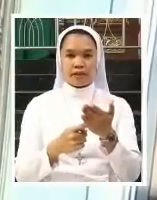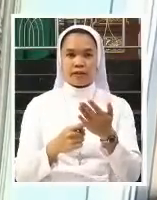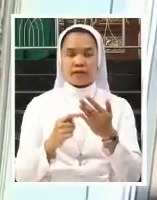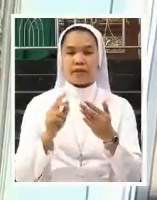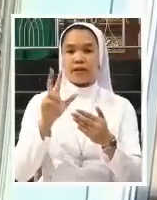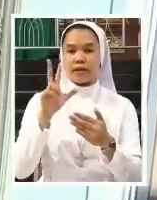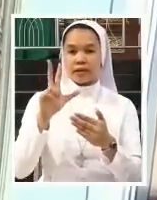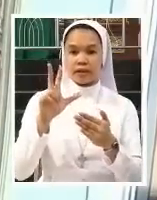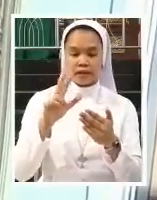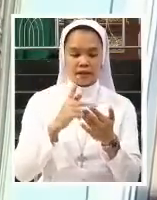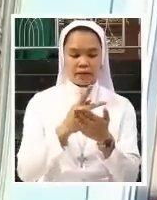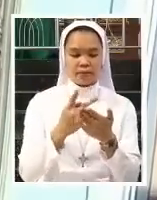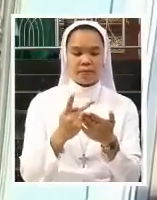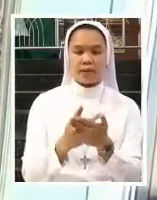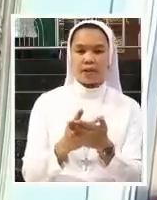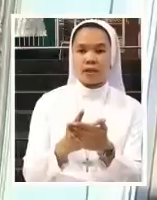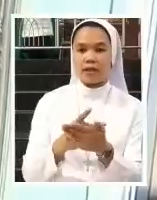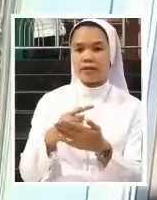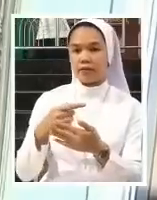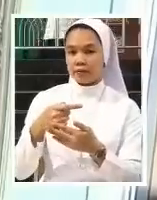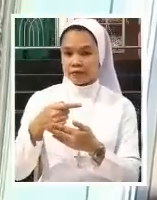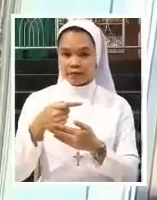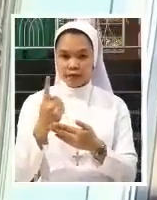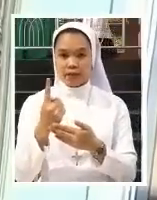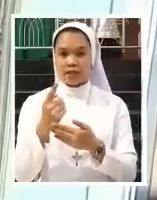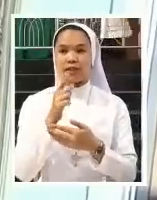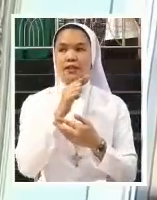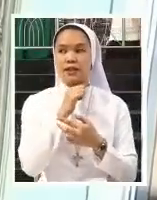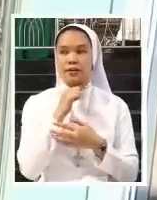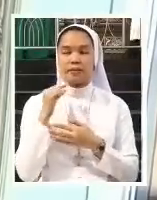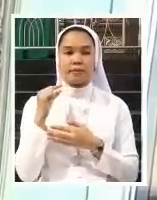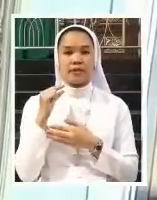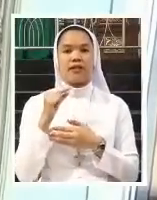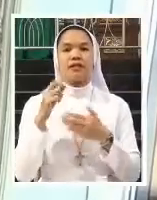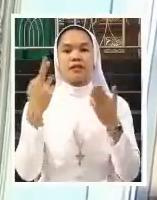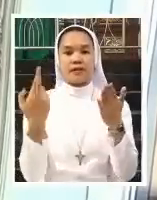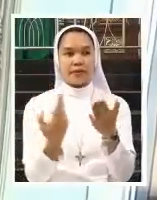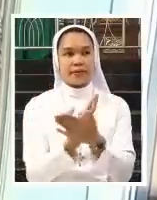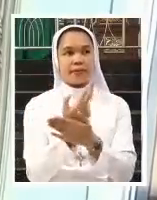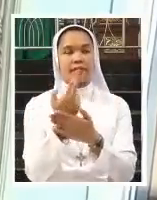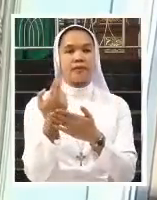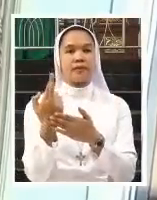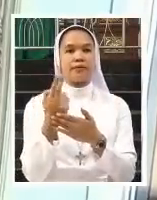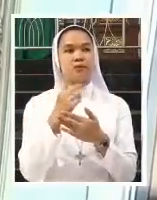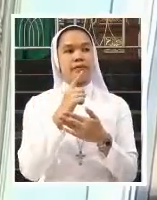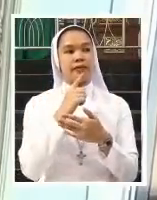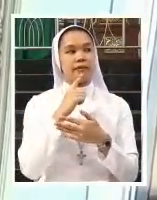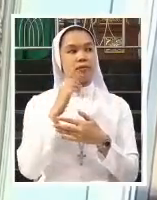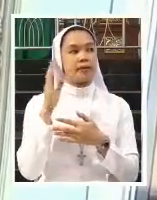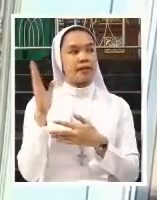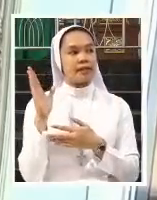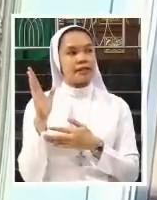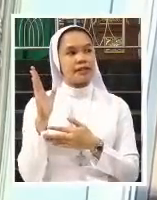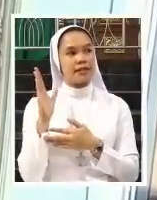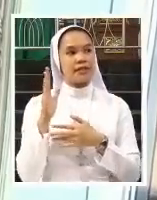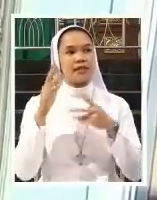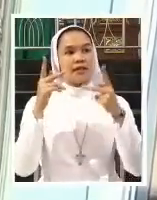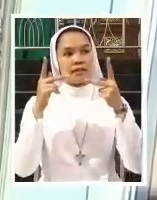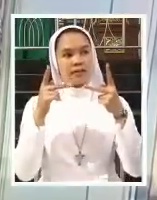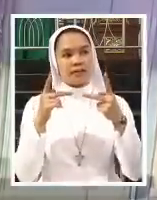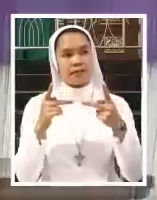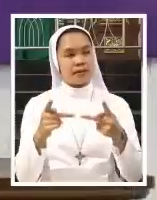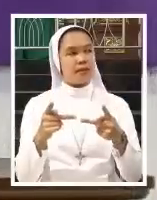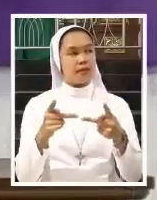kabtang. Enot, an mga padi minabago kan sa indang mga panuga sa atubangan